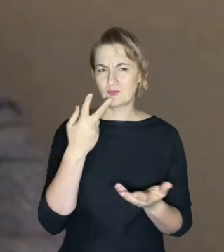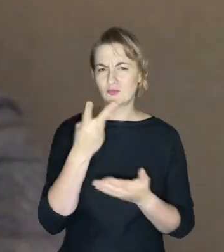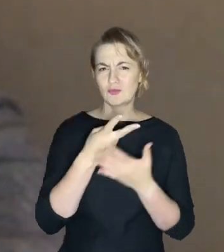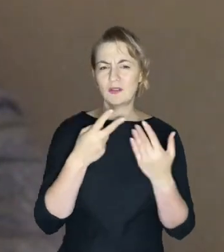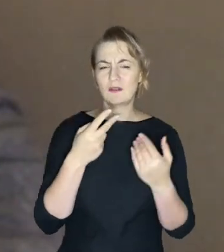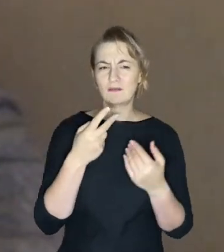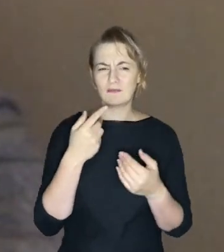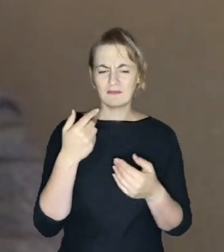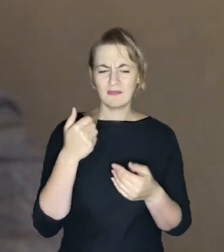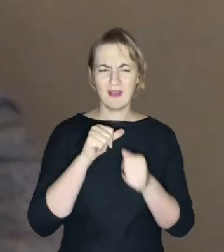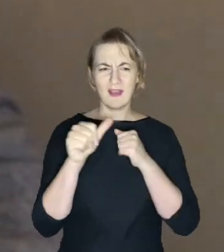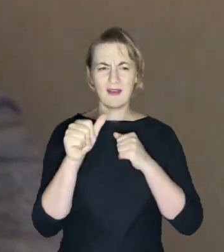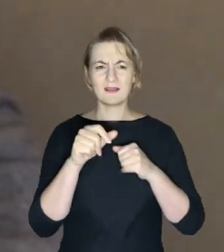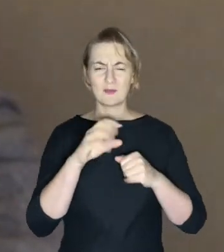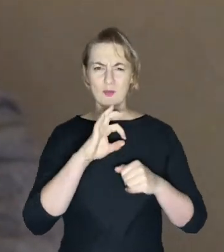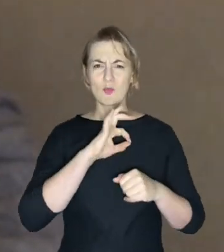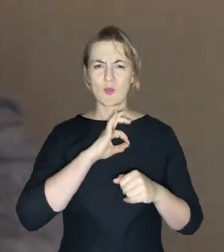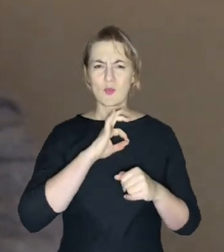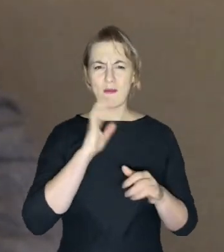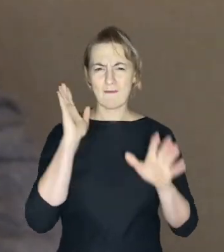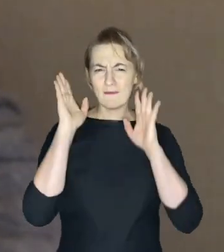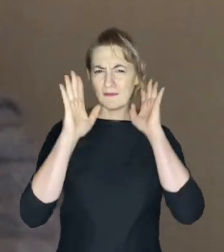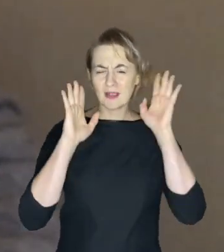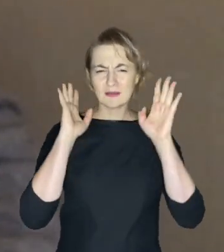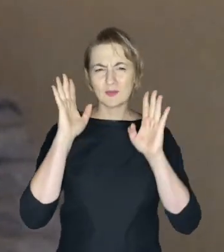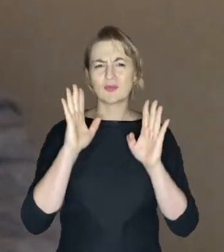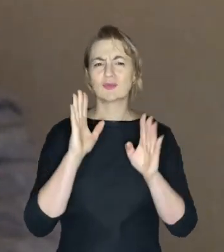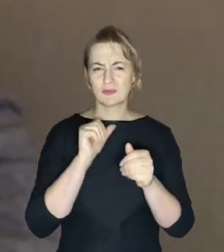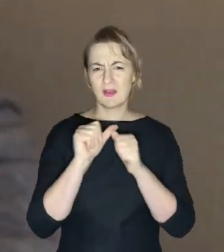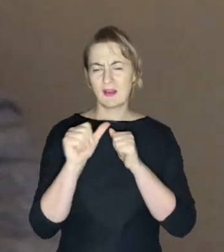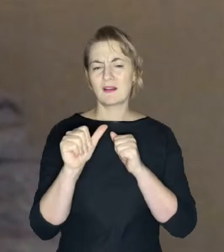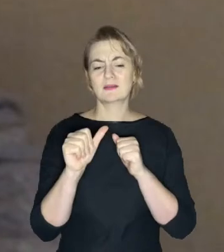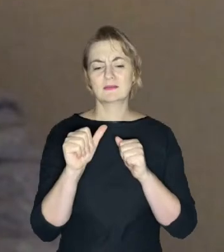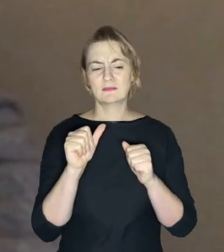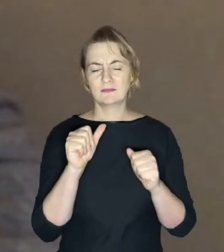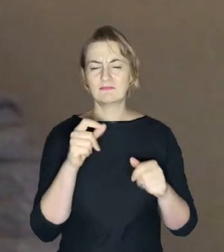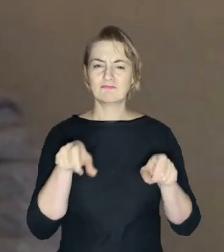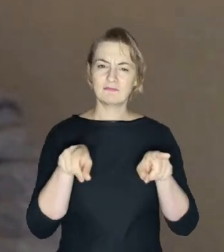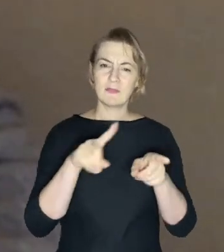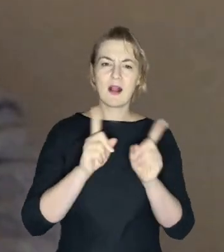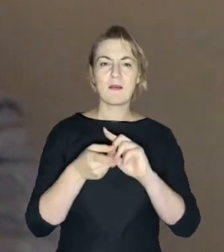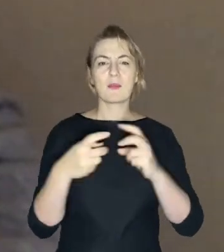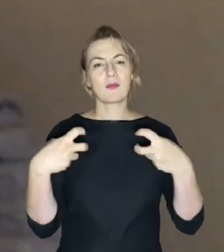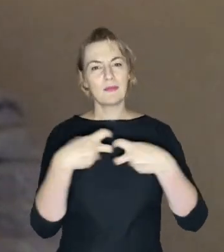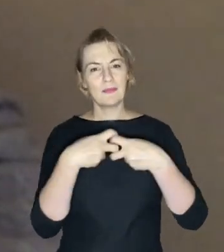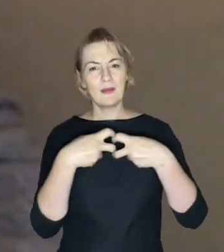też na moim Facebooku albo na stronie